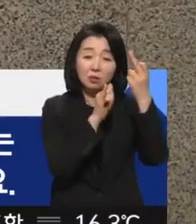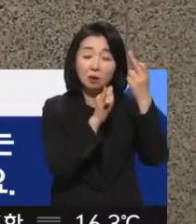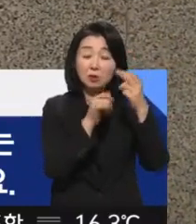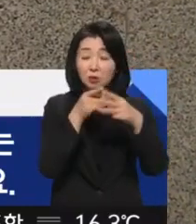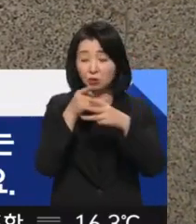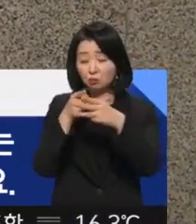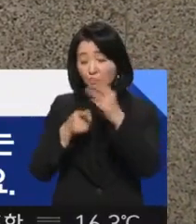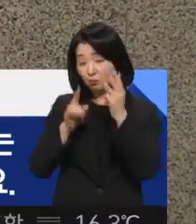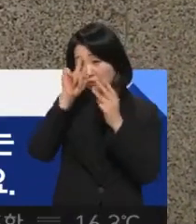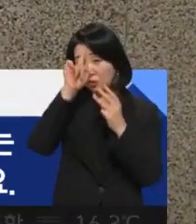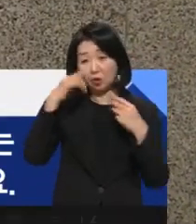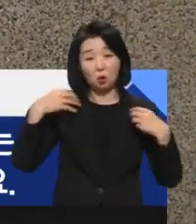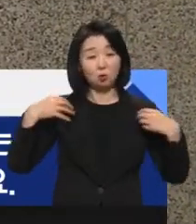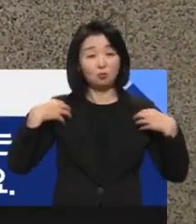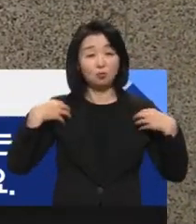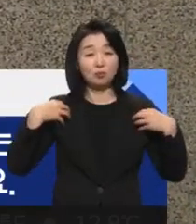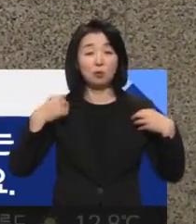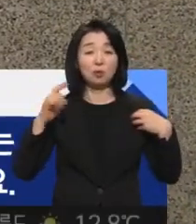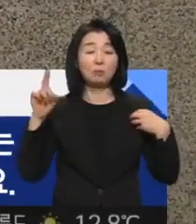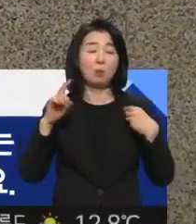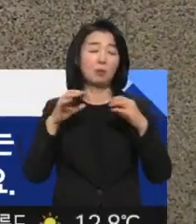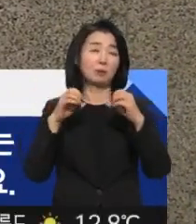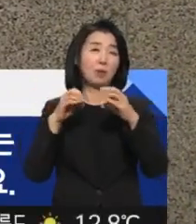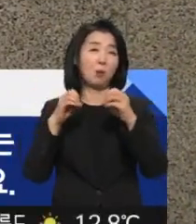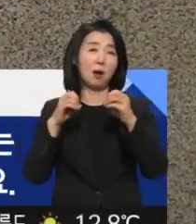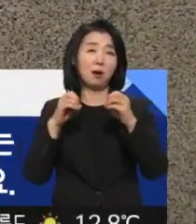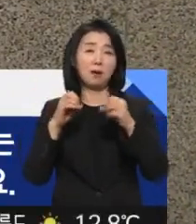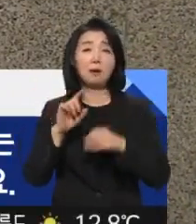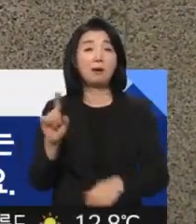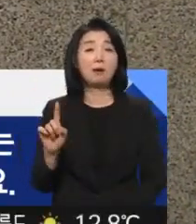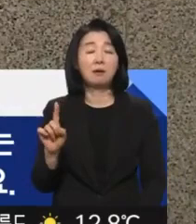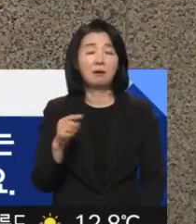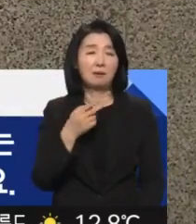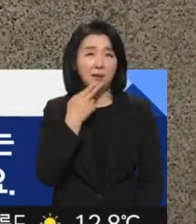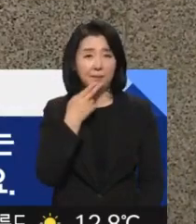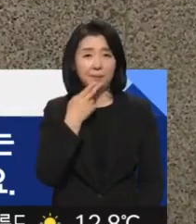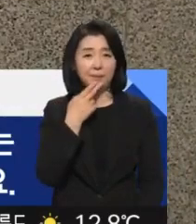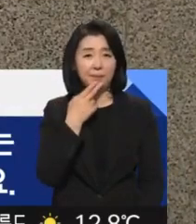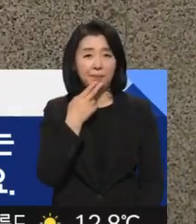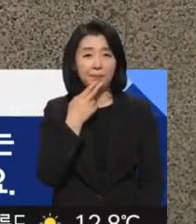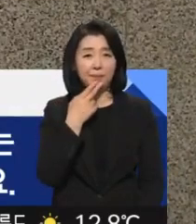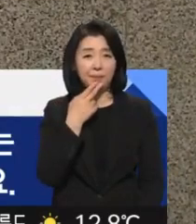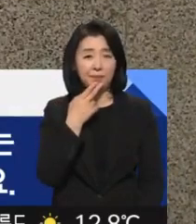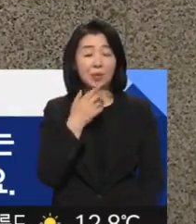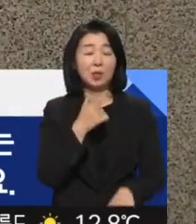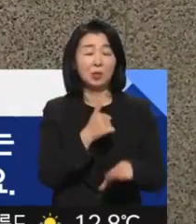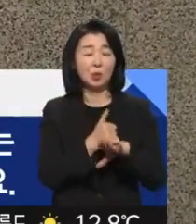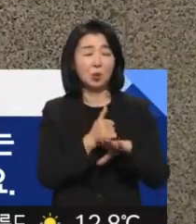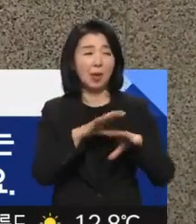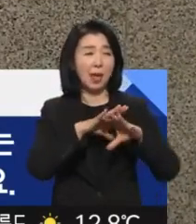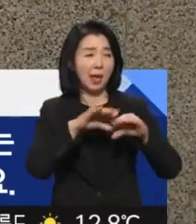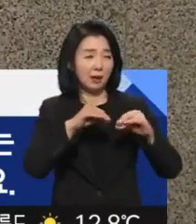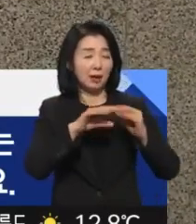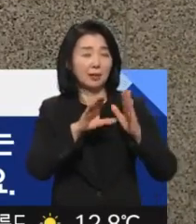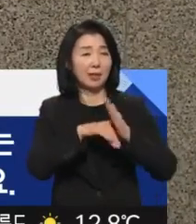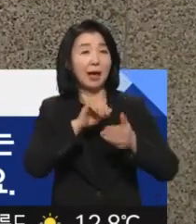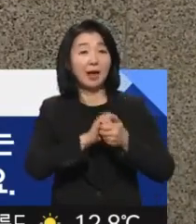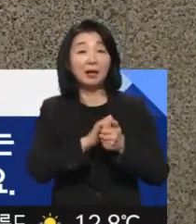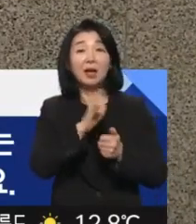윤석열 정부에서는 대화 채널이 없어서 대응하는 데 한계가 있는 것 같다.